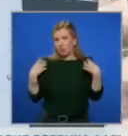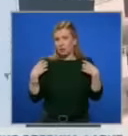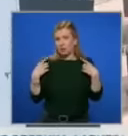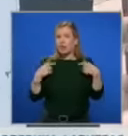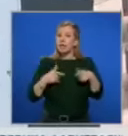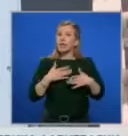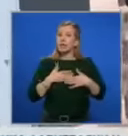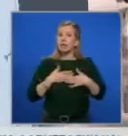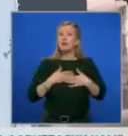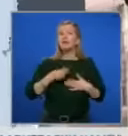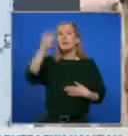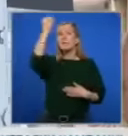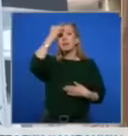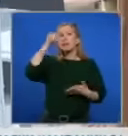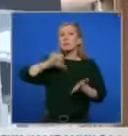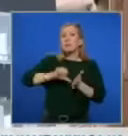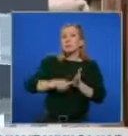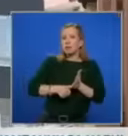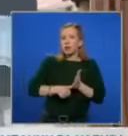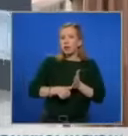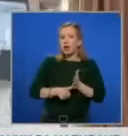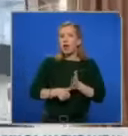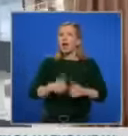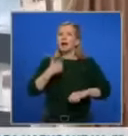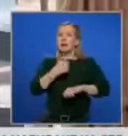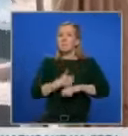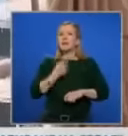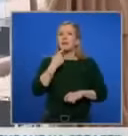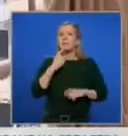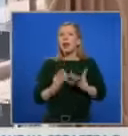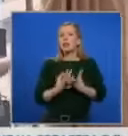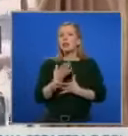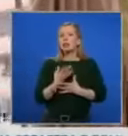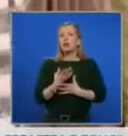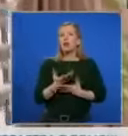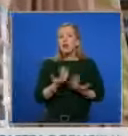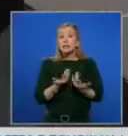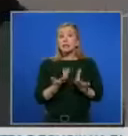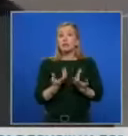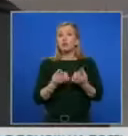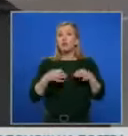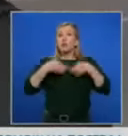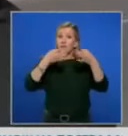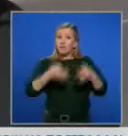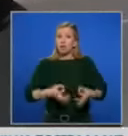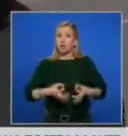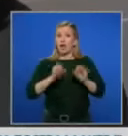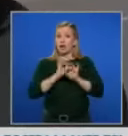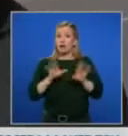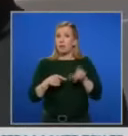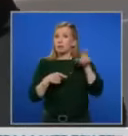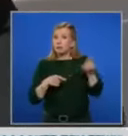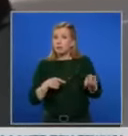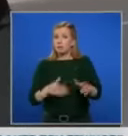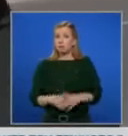и български паспорти. Кметът на Бял извор се опитва да получи и официална информация за тях. В момента информация